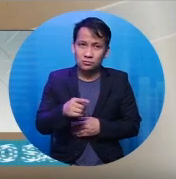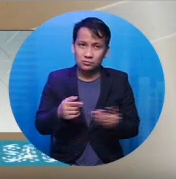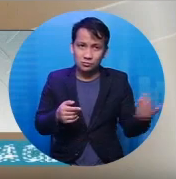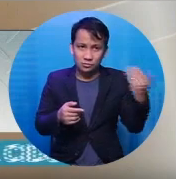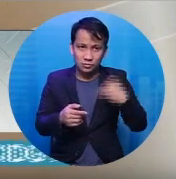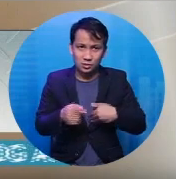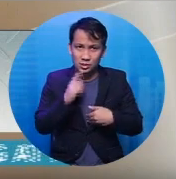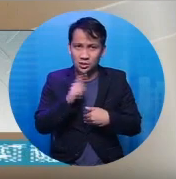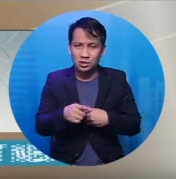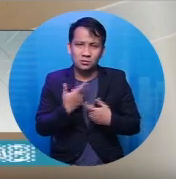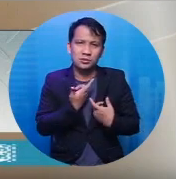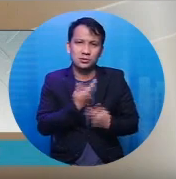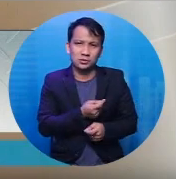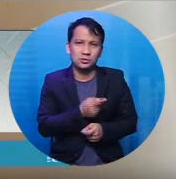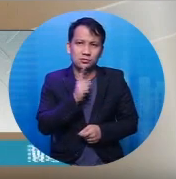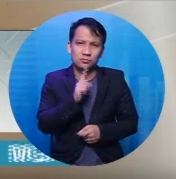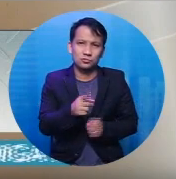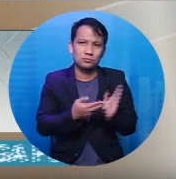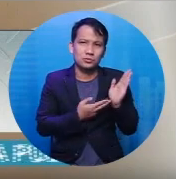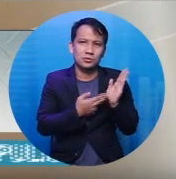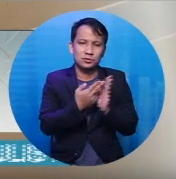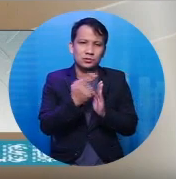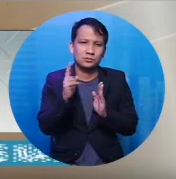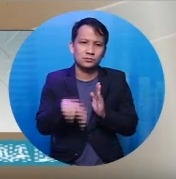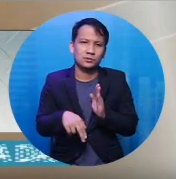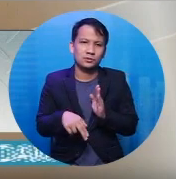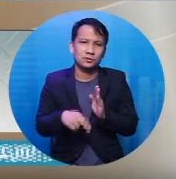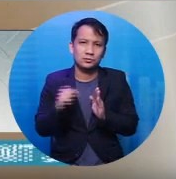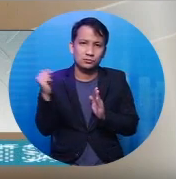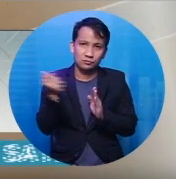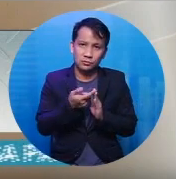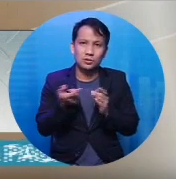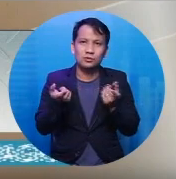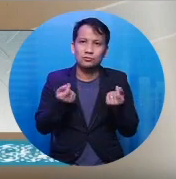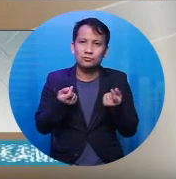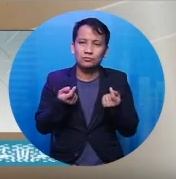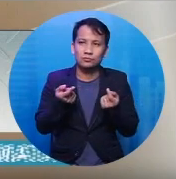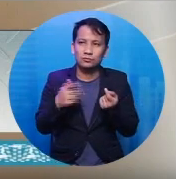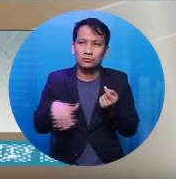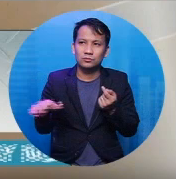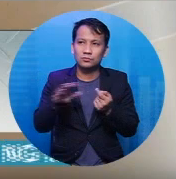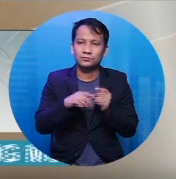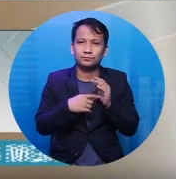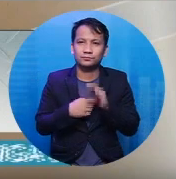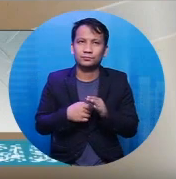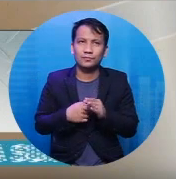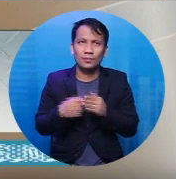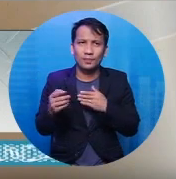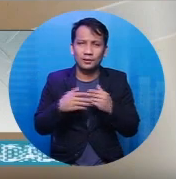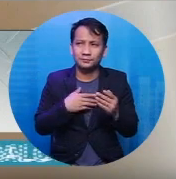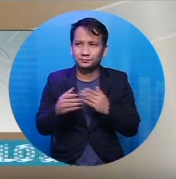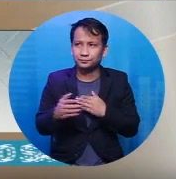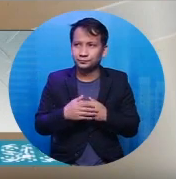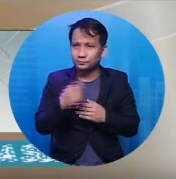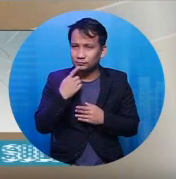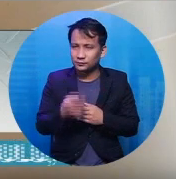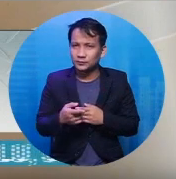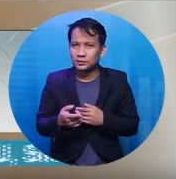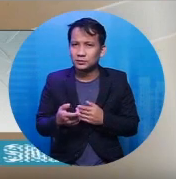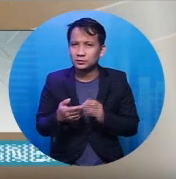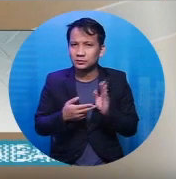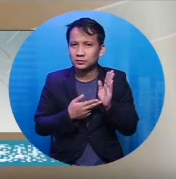amin. Magtiwala ka sa amin, ma'am. Okay. Okay. We will do everything. Idol. Sa abot namin mga kaya na